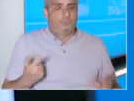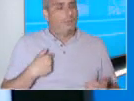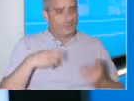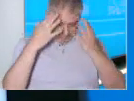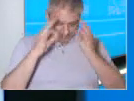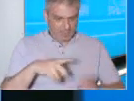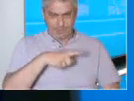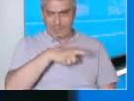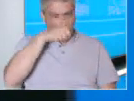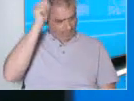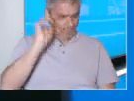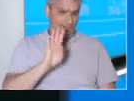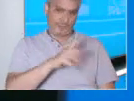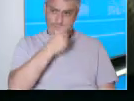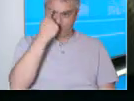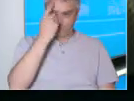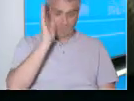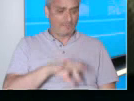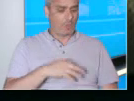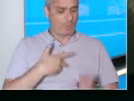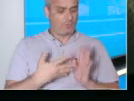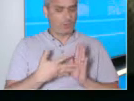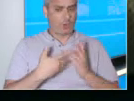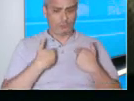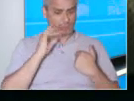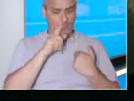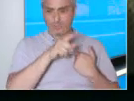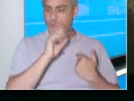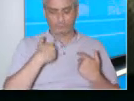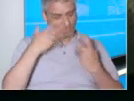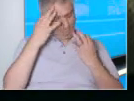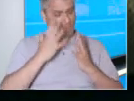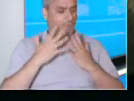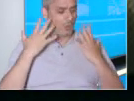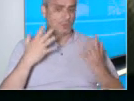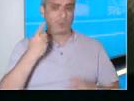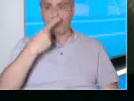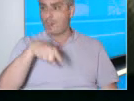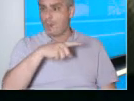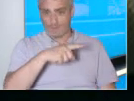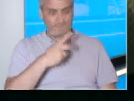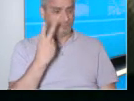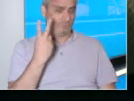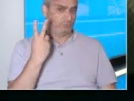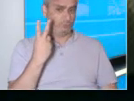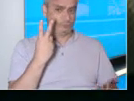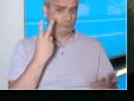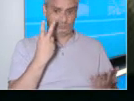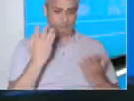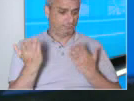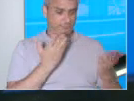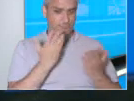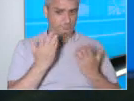אני מאוד מעריך את אמיר אוחנה, וגם נתניהו, אתם יודעים שלמרות הביקורת שלי עליו, יש לי הערכה מאוד גדולה לשני הדמויות